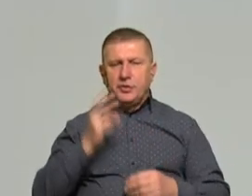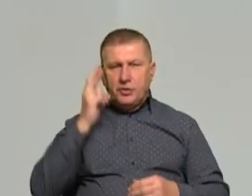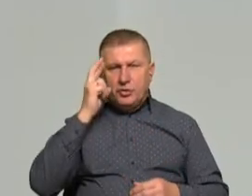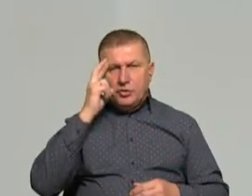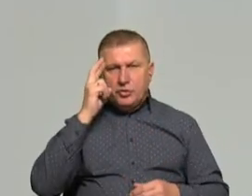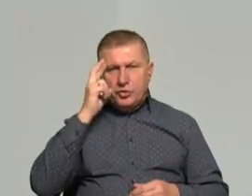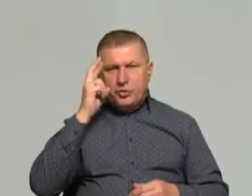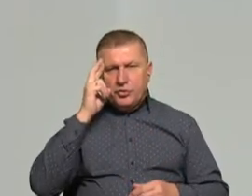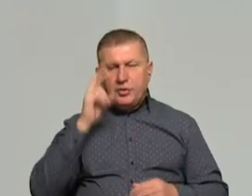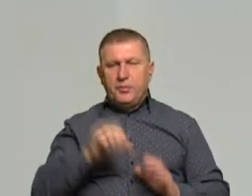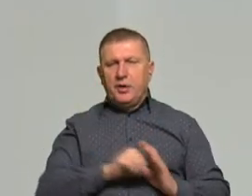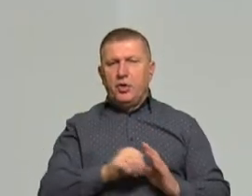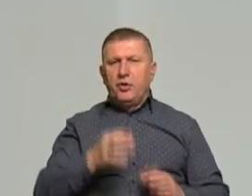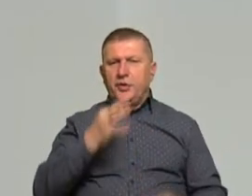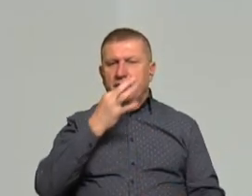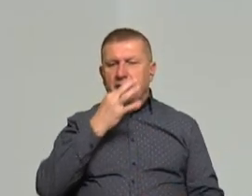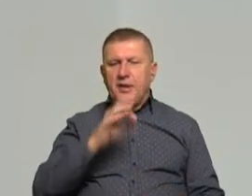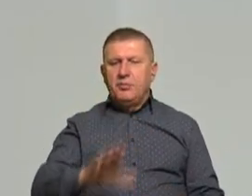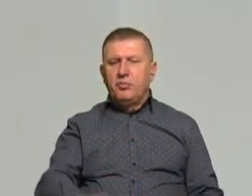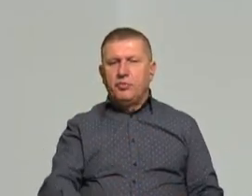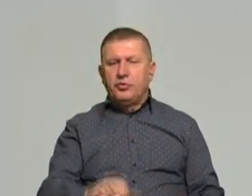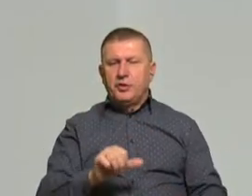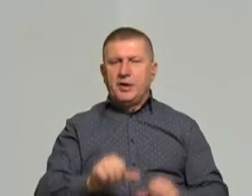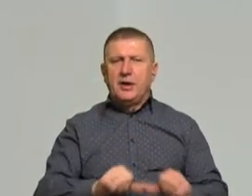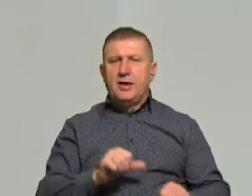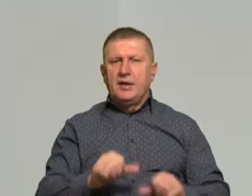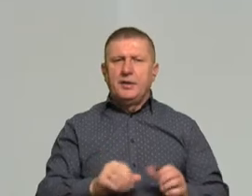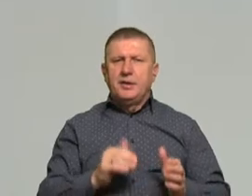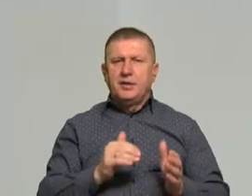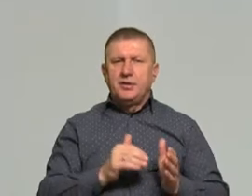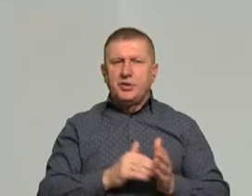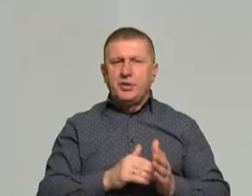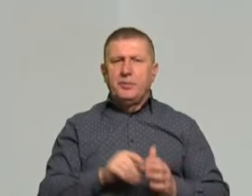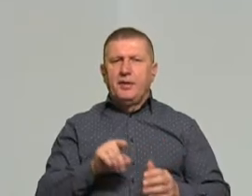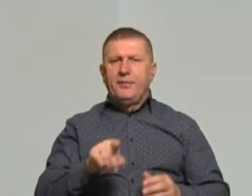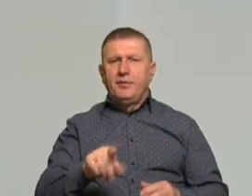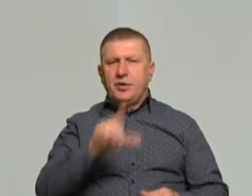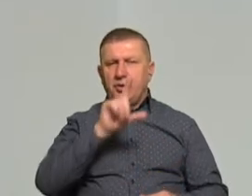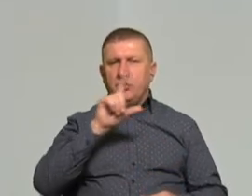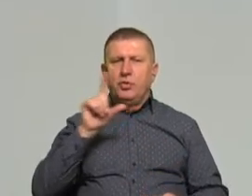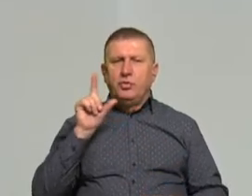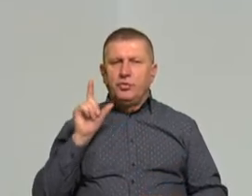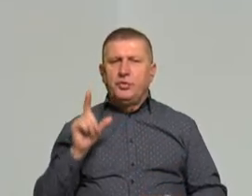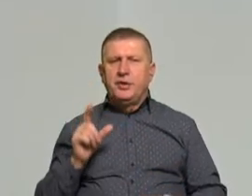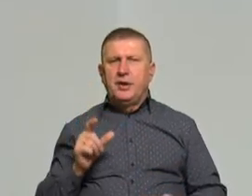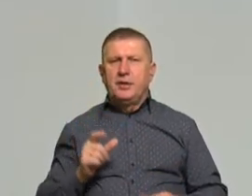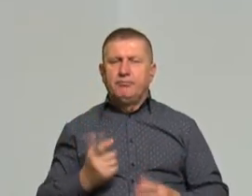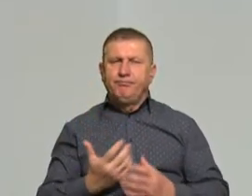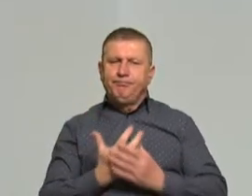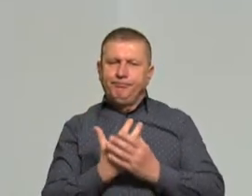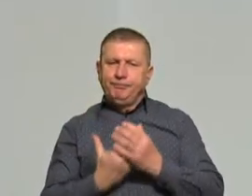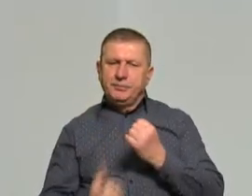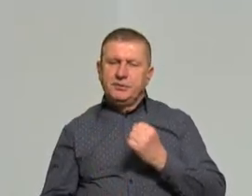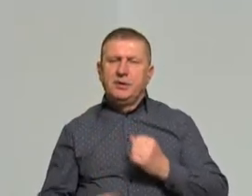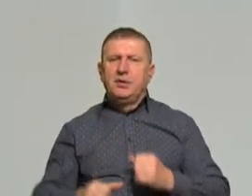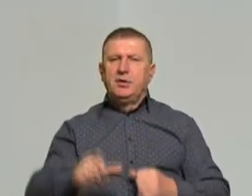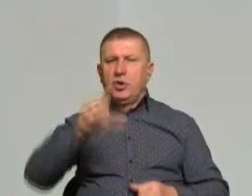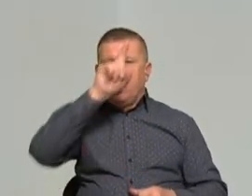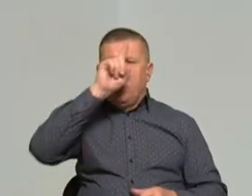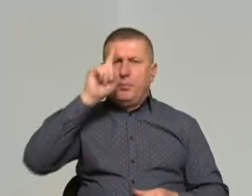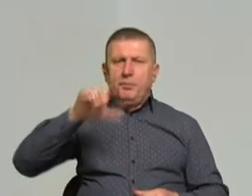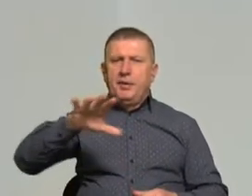już od najmłodszych lat, czyli nie od uniwersytetu, ale od najmłodszych lat trzeba w tych ludziach krzewić coś, co się nazywa kompetencją społeczną,